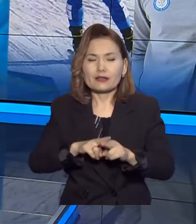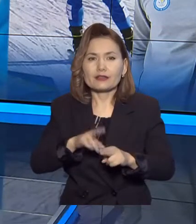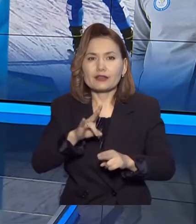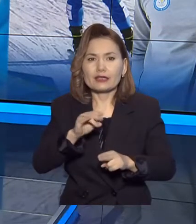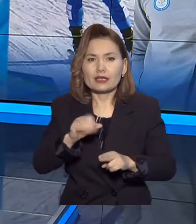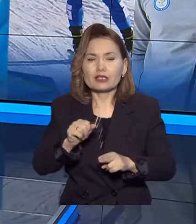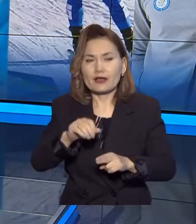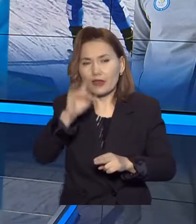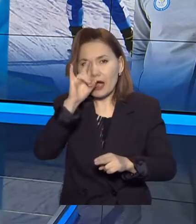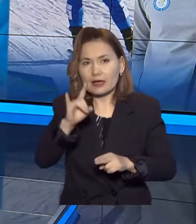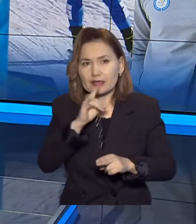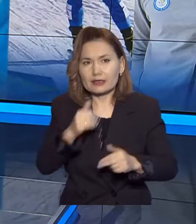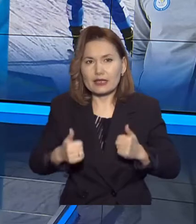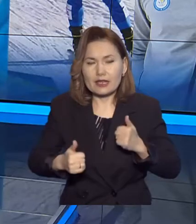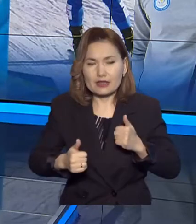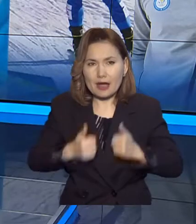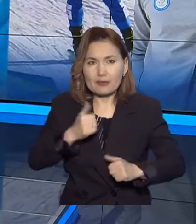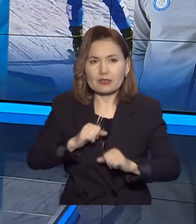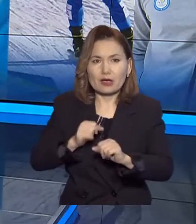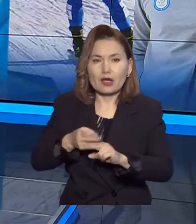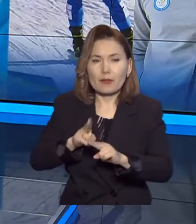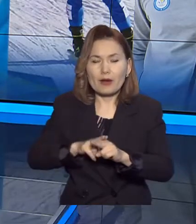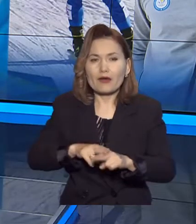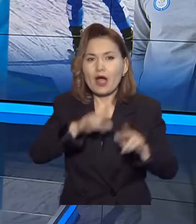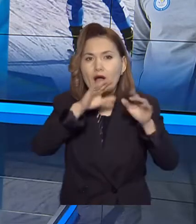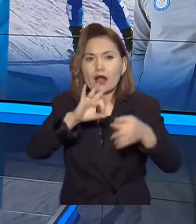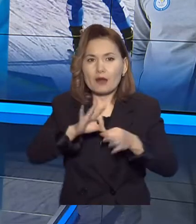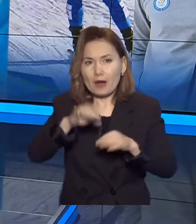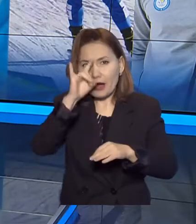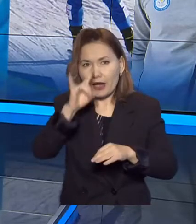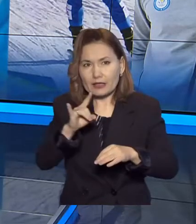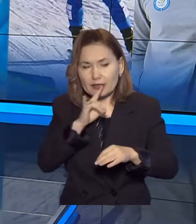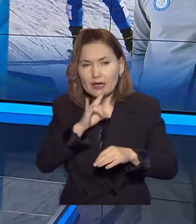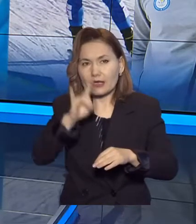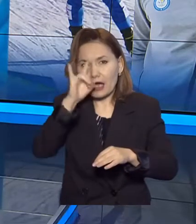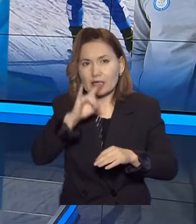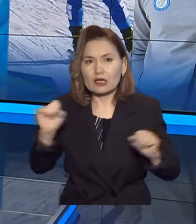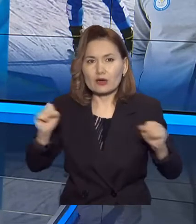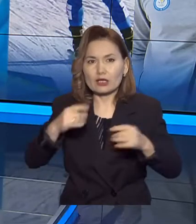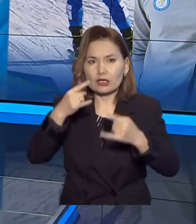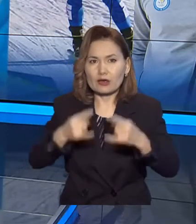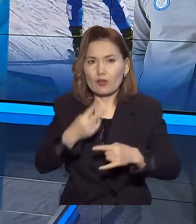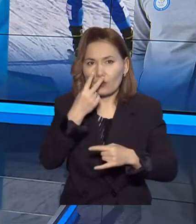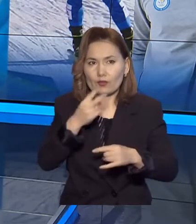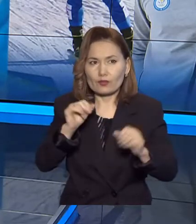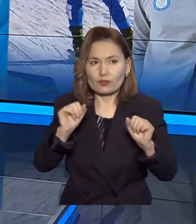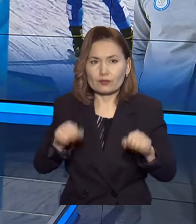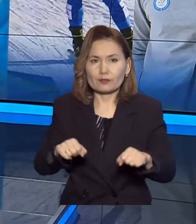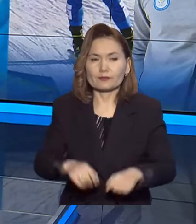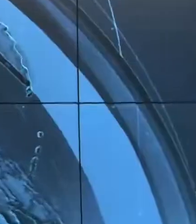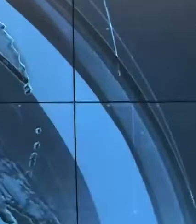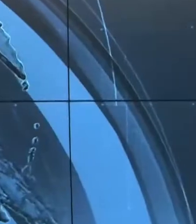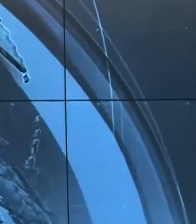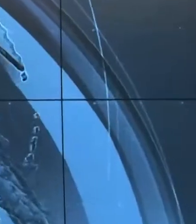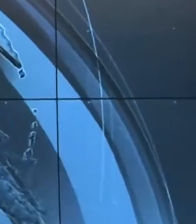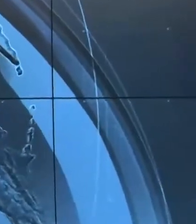Степашкиналар қазақтың намысын қорғайды. Айта өтейік, ақ олимпиаданы Қазақстан және Қазспорт телеарналарынан тамашалай аласыздар.